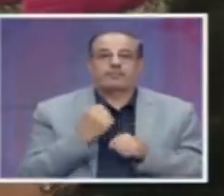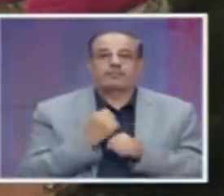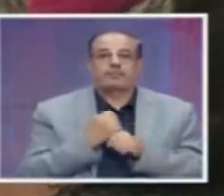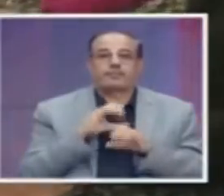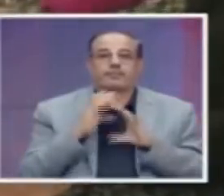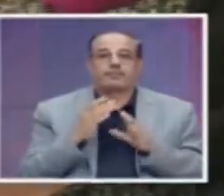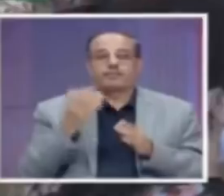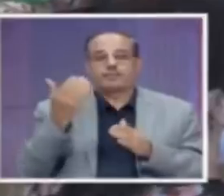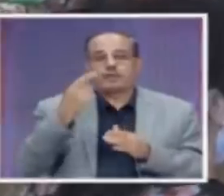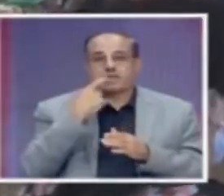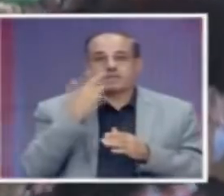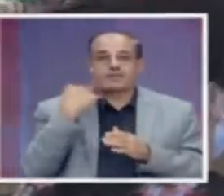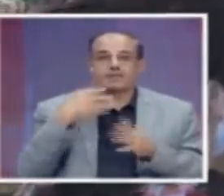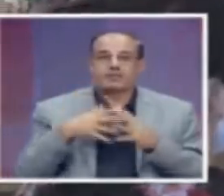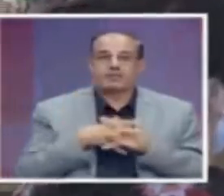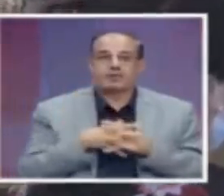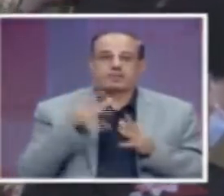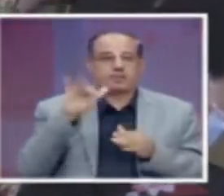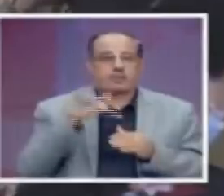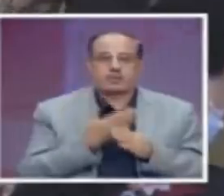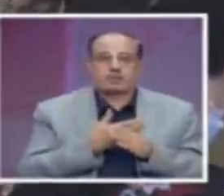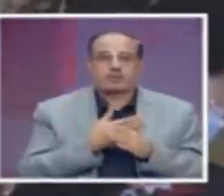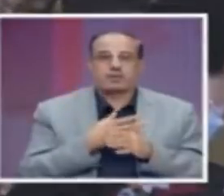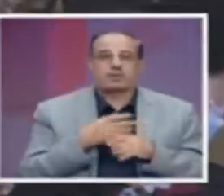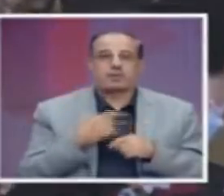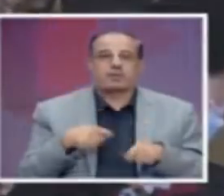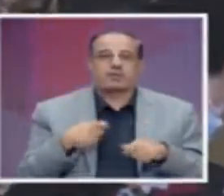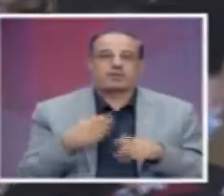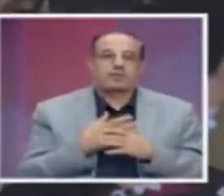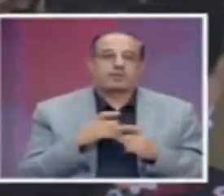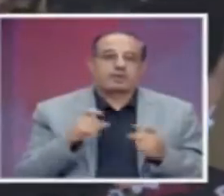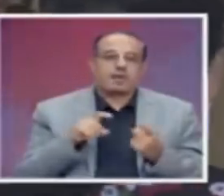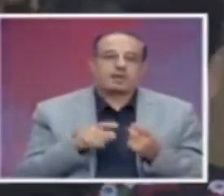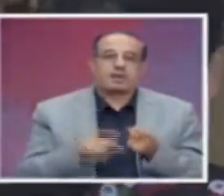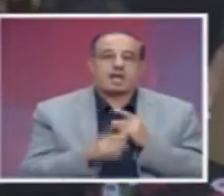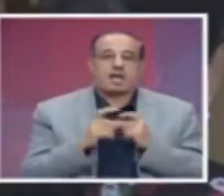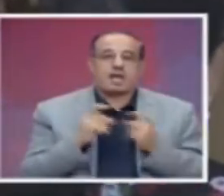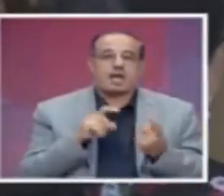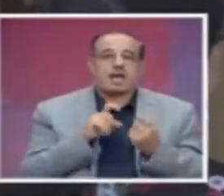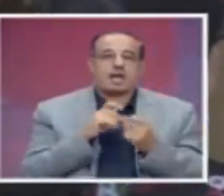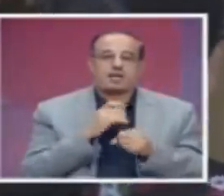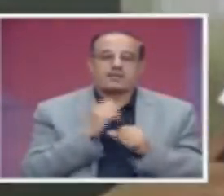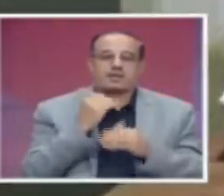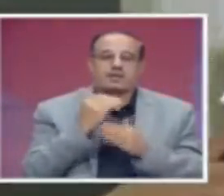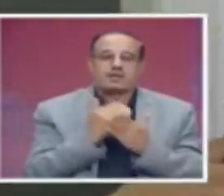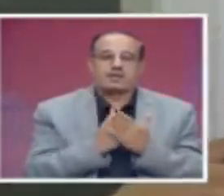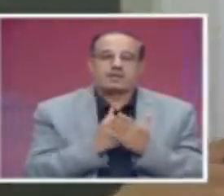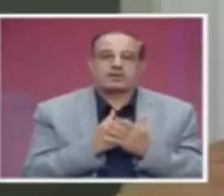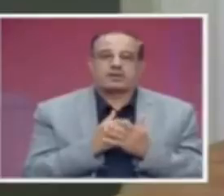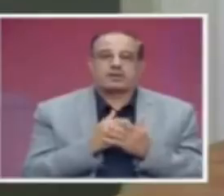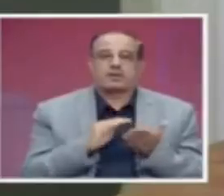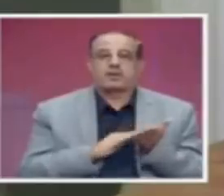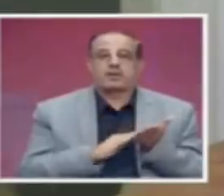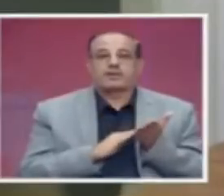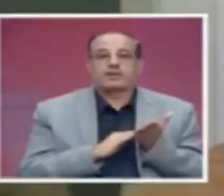من الدول من المشاركة وفرضت تحديات كبيرة على منظمي المهرجان. خدنا قرار